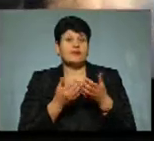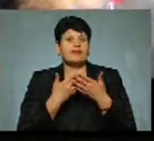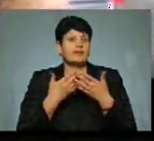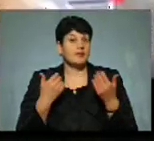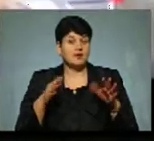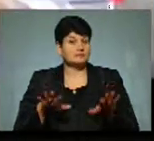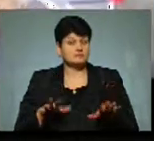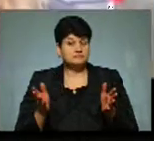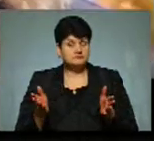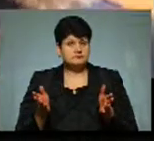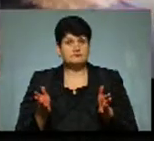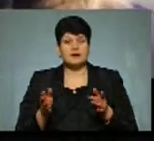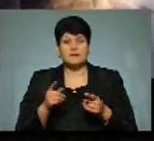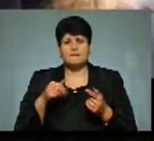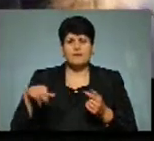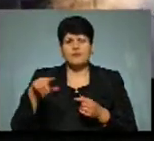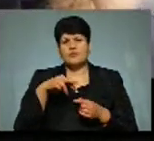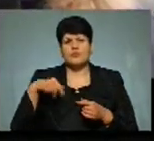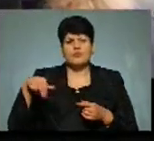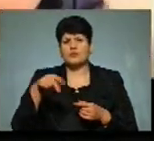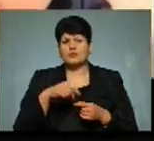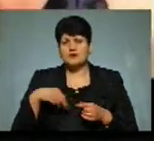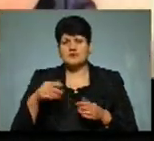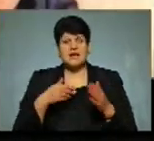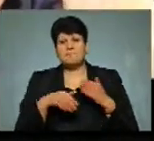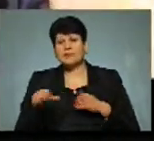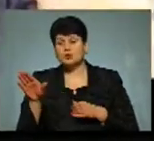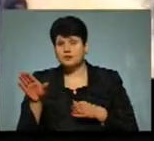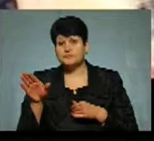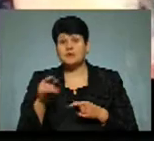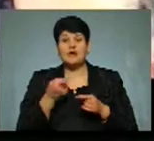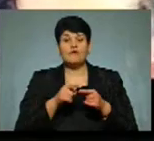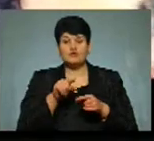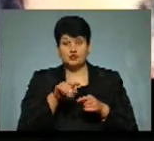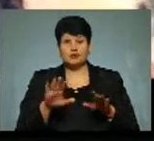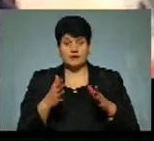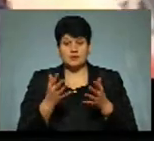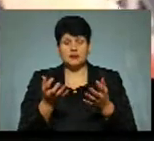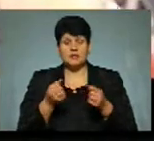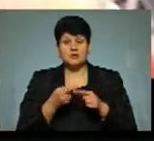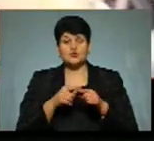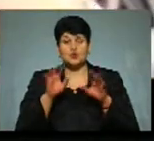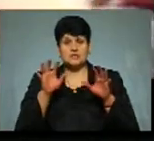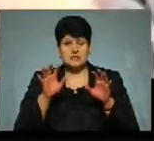немає. Покрутяться поліцейські і підуть. В даному випадку прийняття цього закону